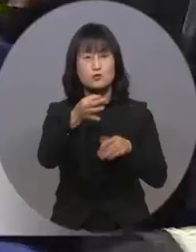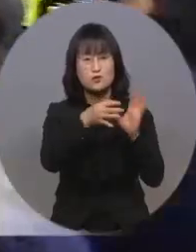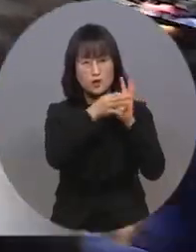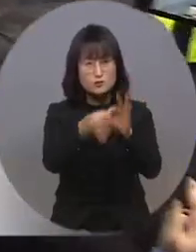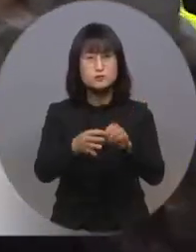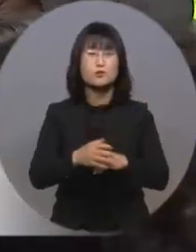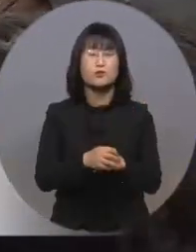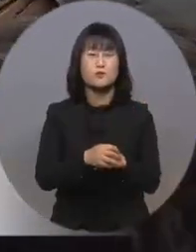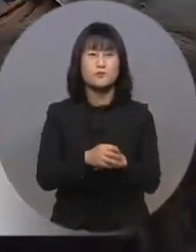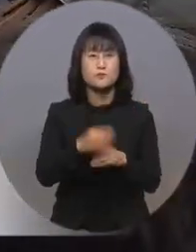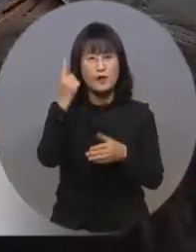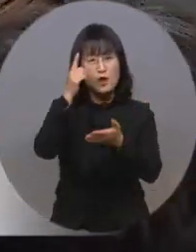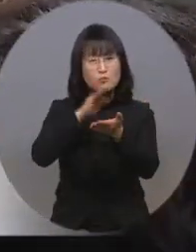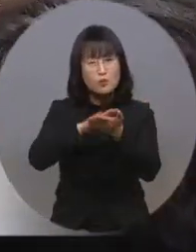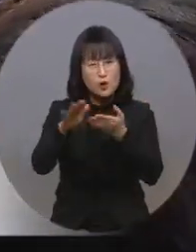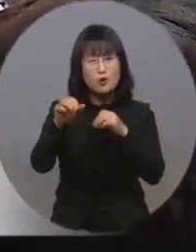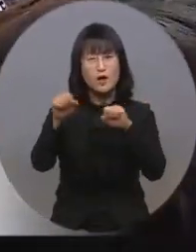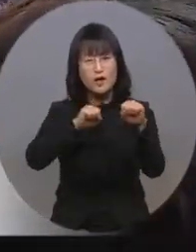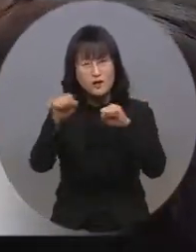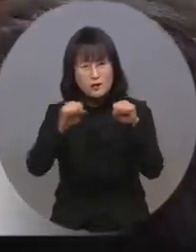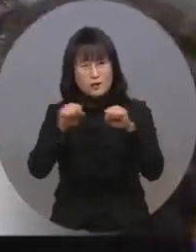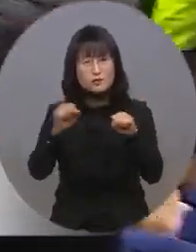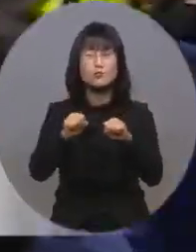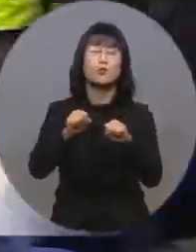지하철 행동을 보장하십시오.